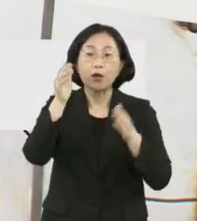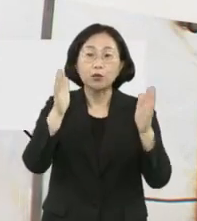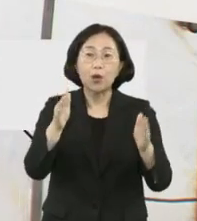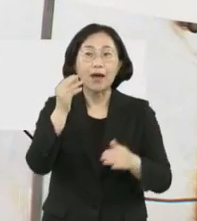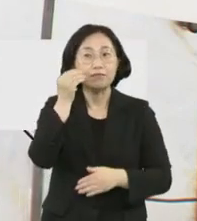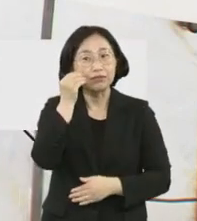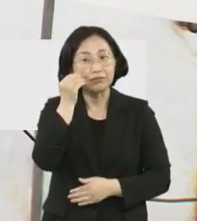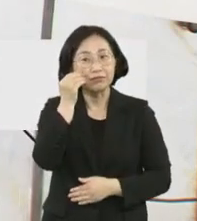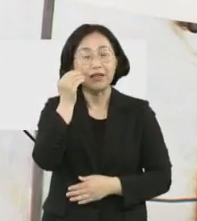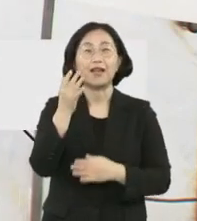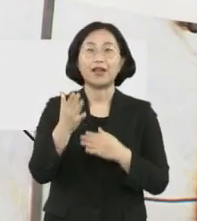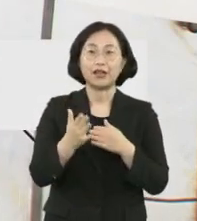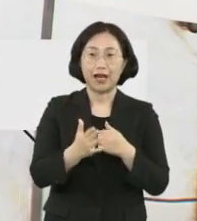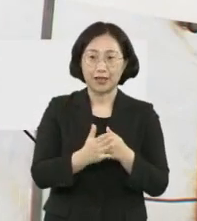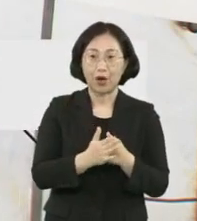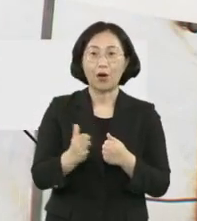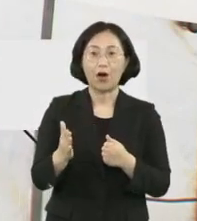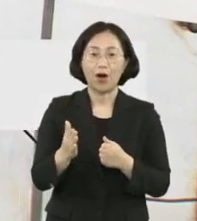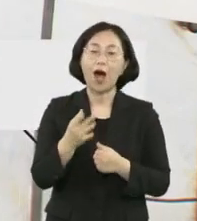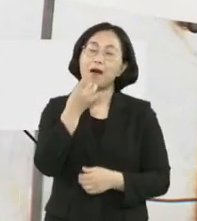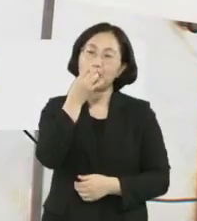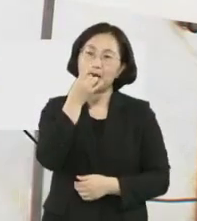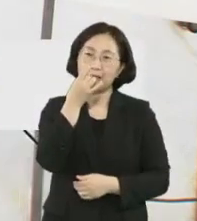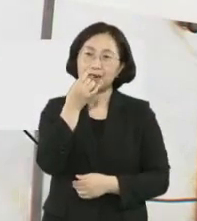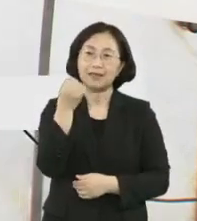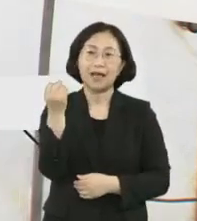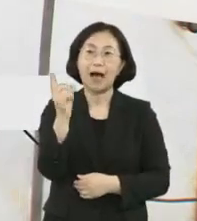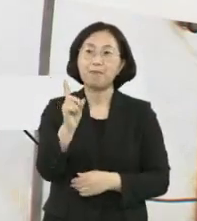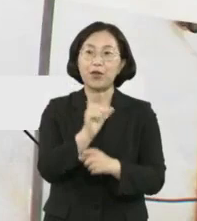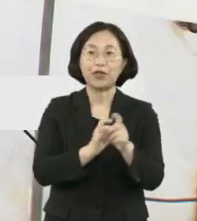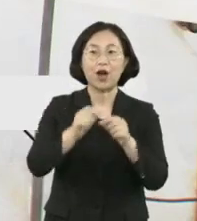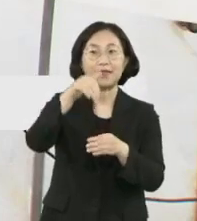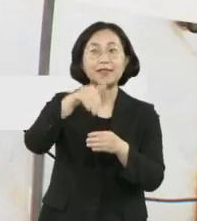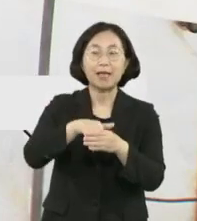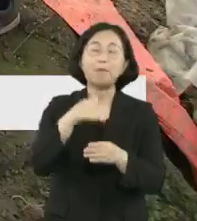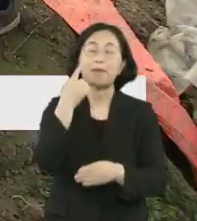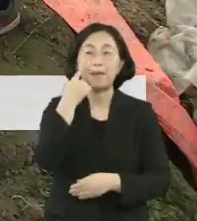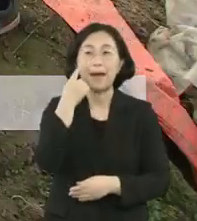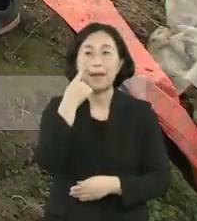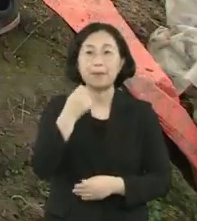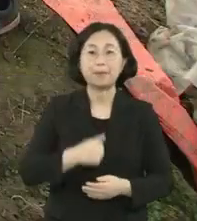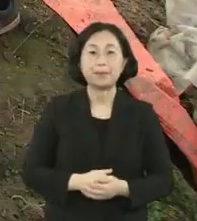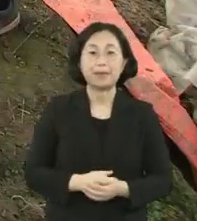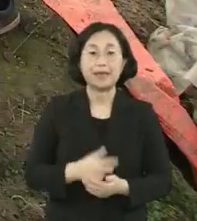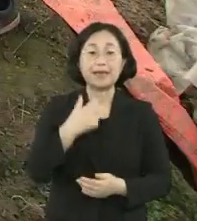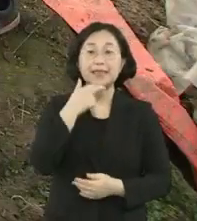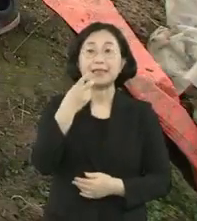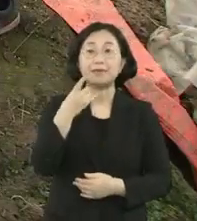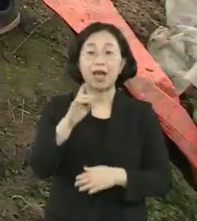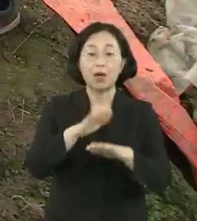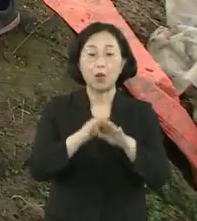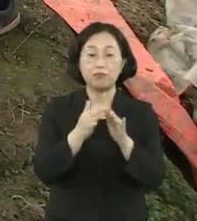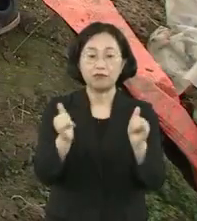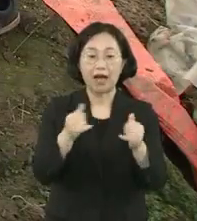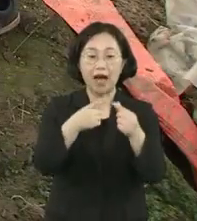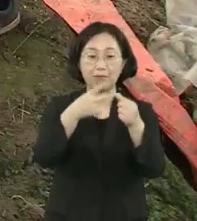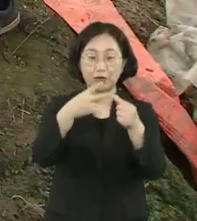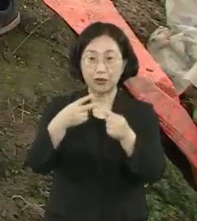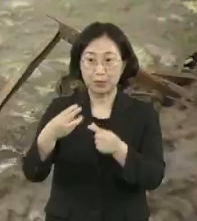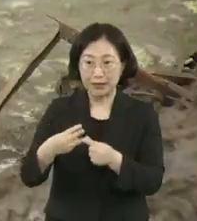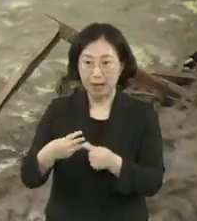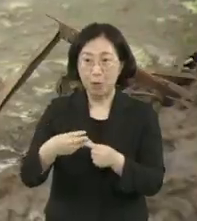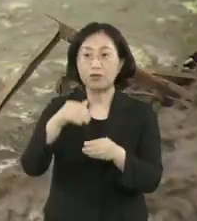됐어요. 그래서 벼를 심게 됐어요. 한번 시작해보는 거예요. 70대 농부가 삼모작에 나선